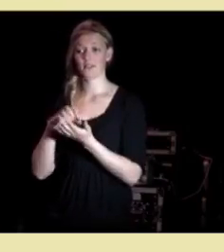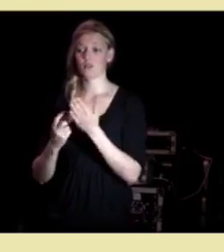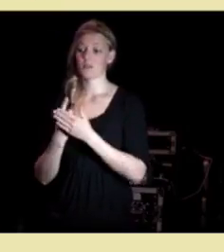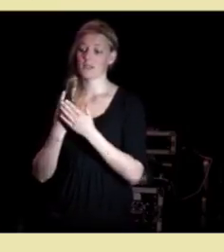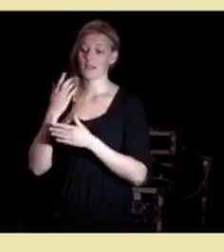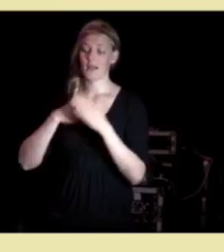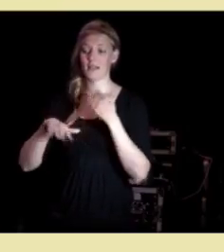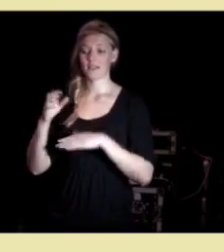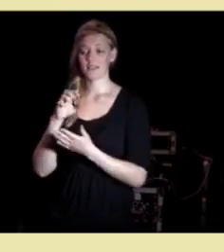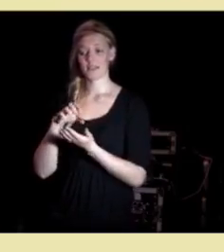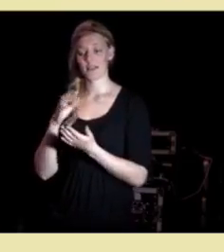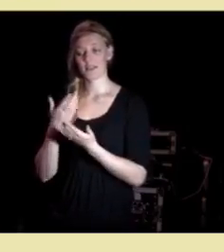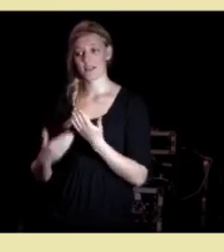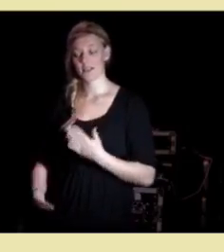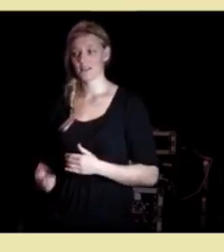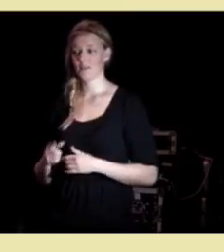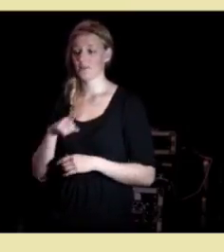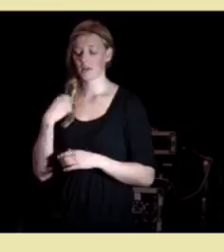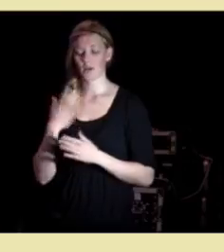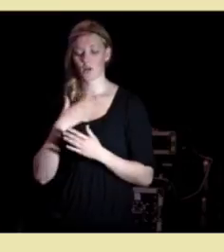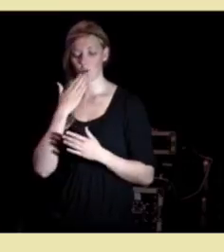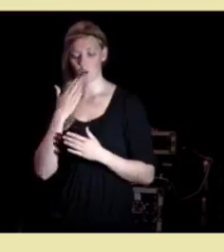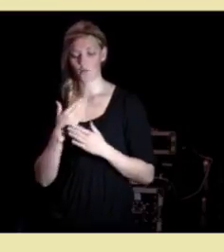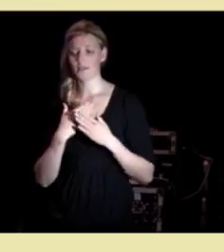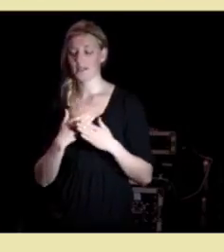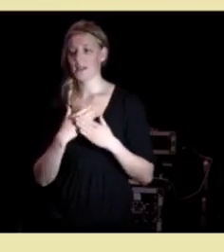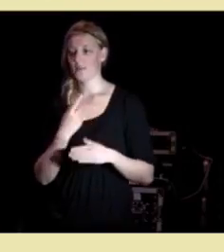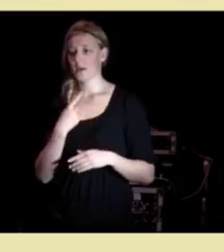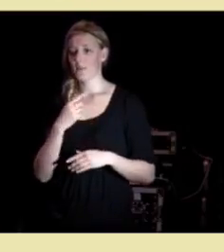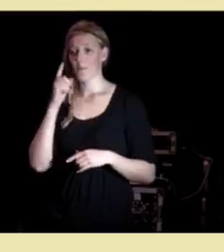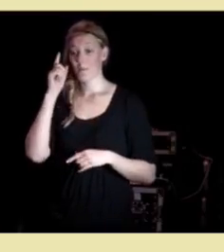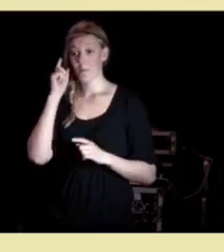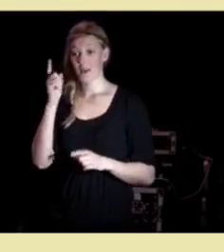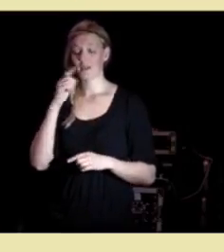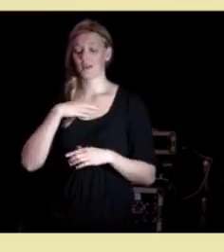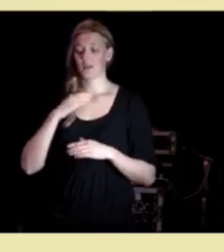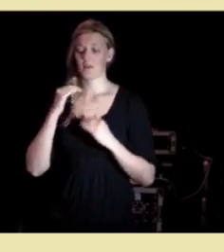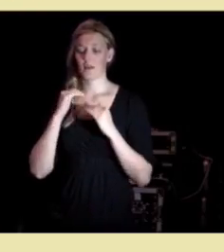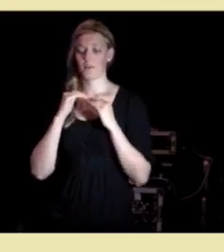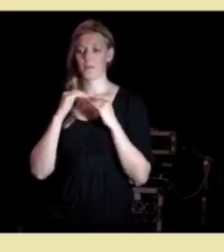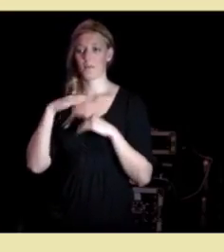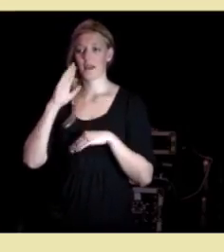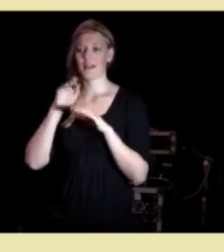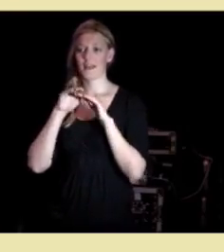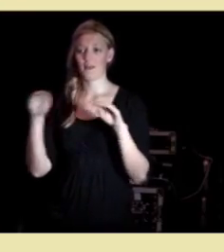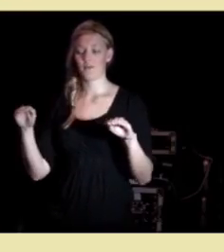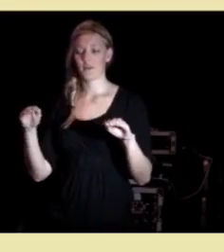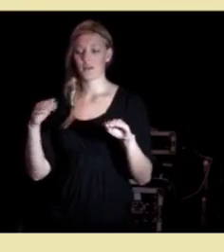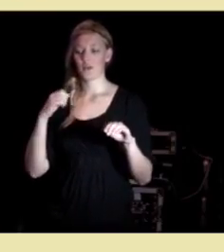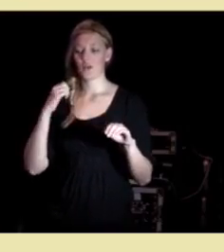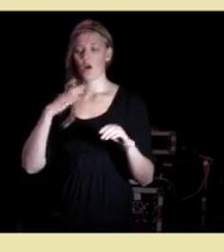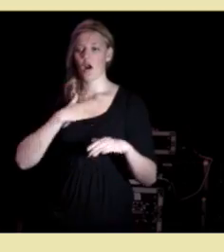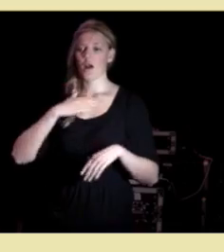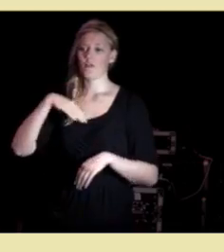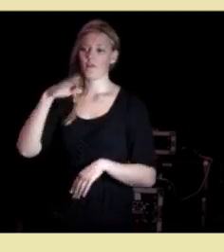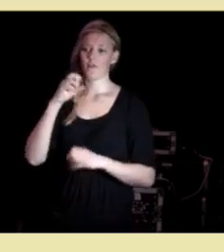bygget på, at det er en god tilnærming, men at vi bør jevne det ut til å omfatte flere tilstander enn i dag.